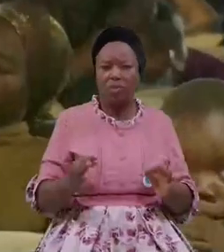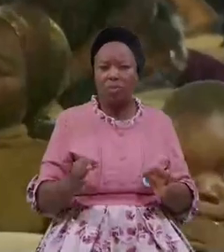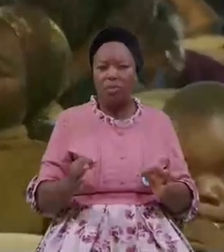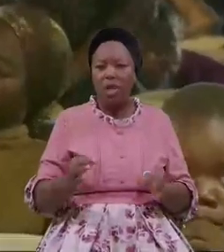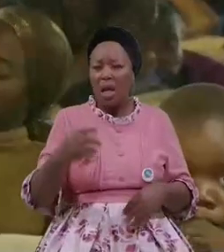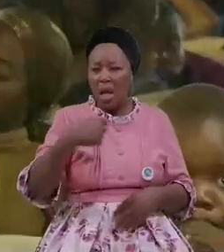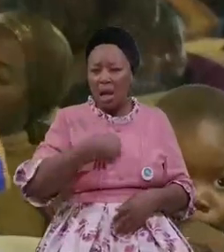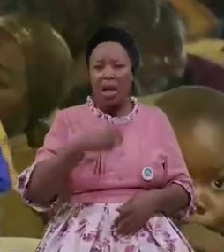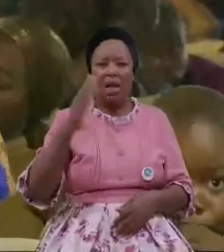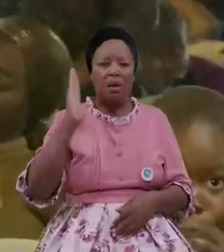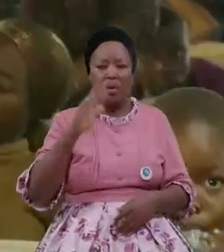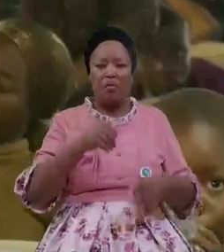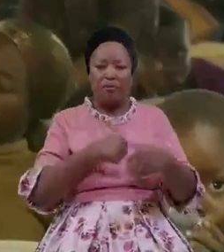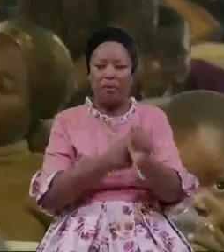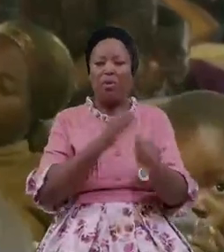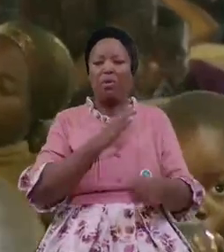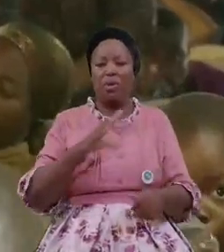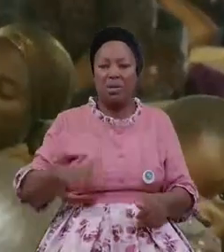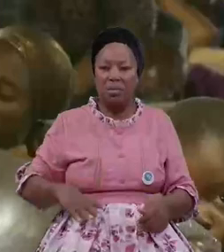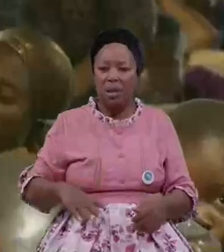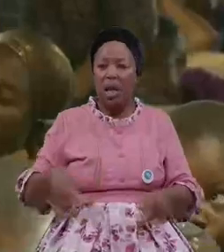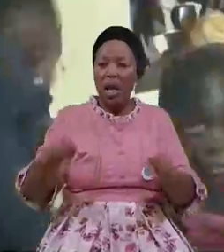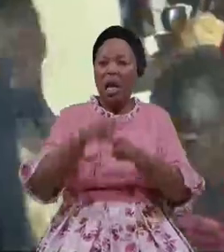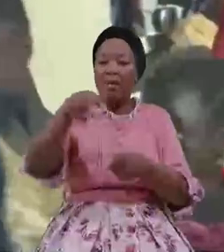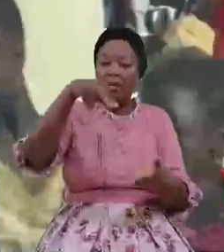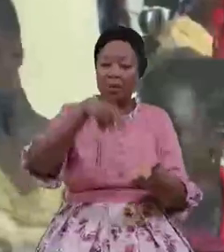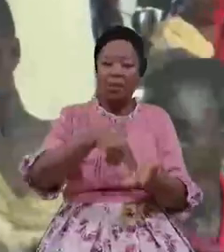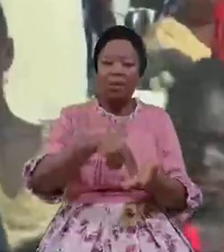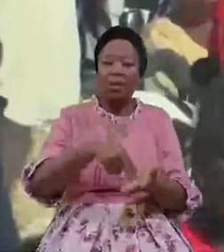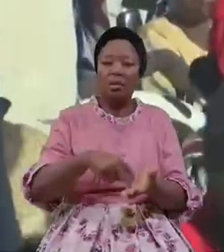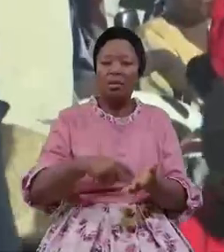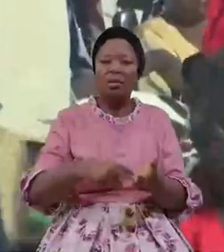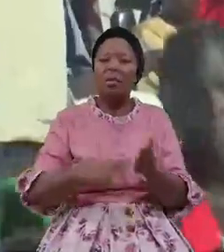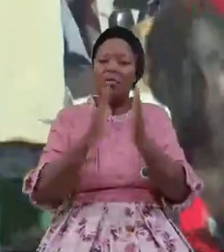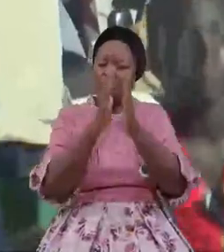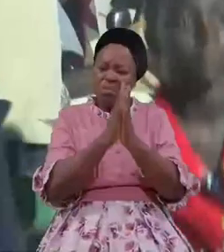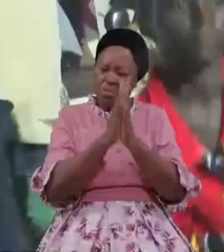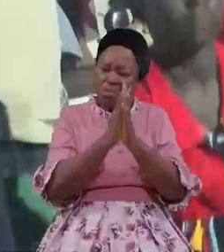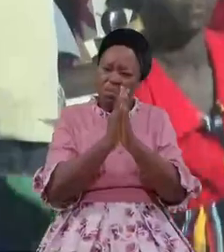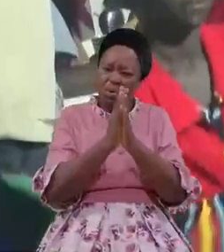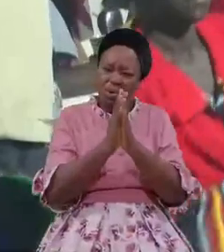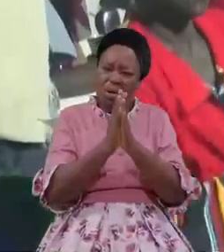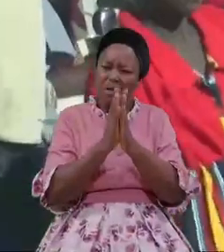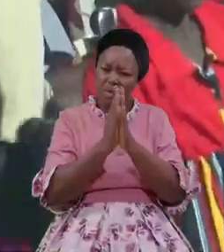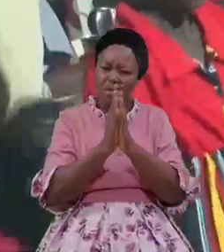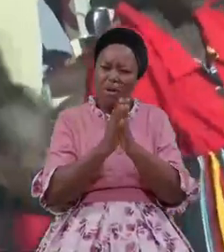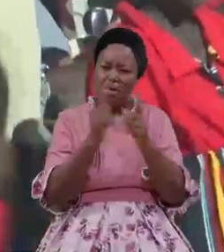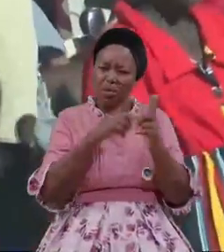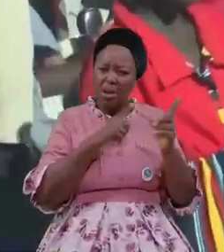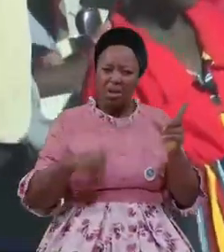je suis Christ qu vous tenez debout il faut dire au Seigneur